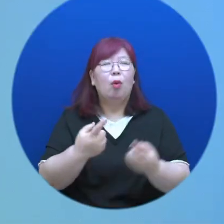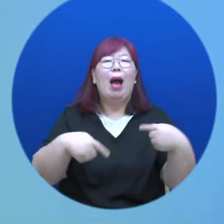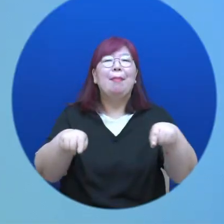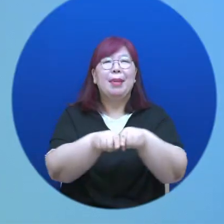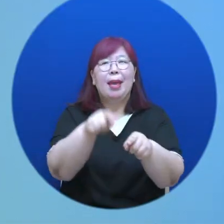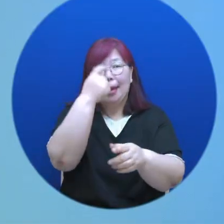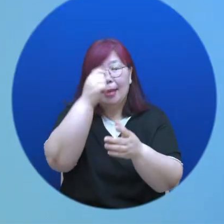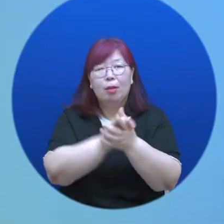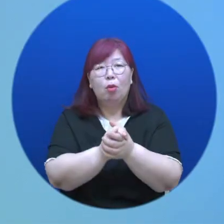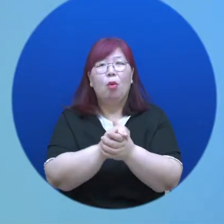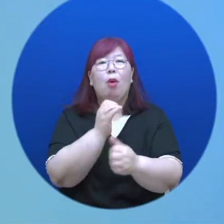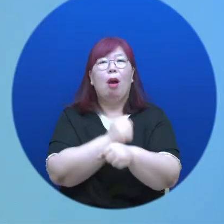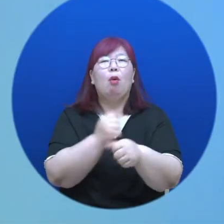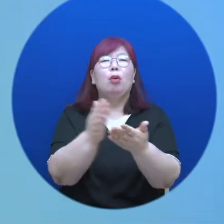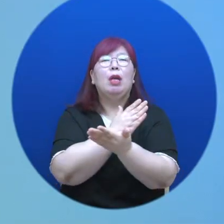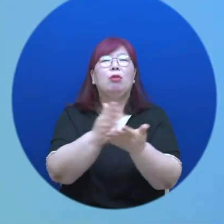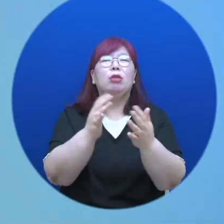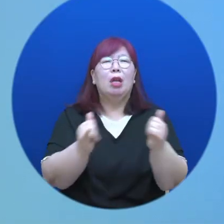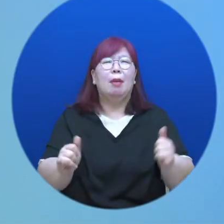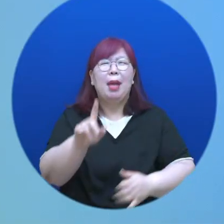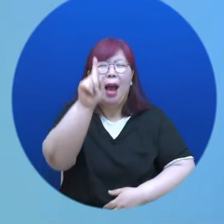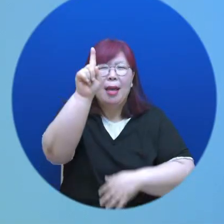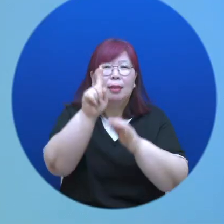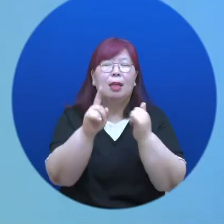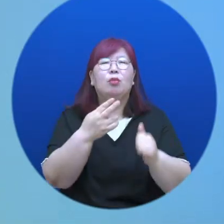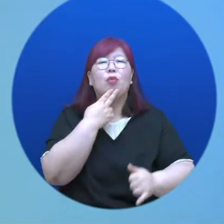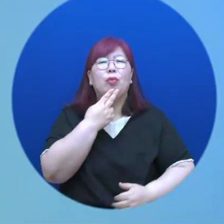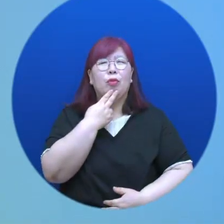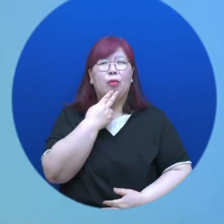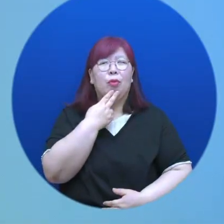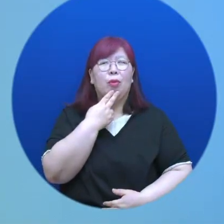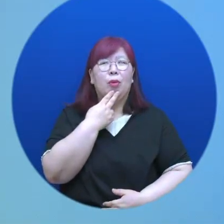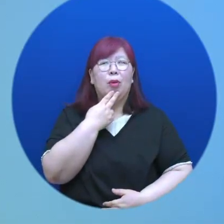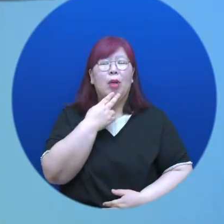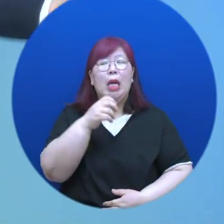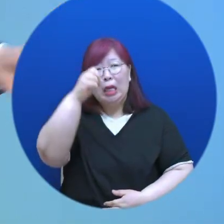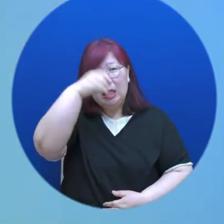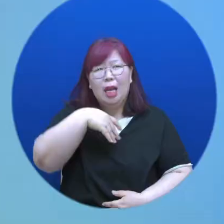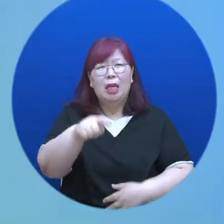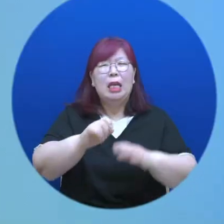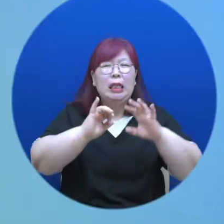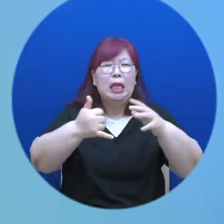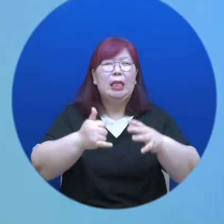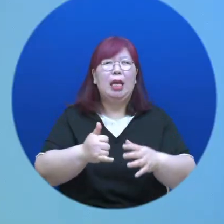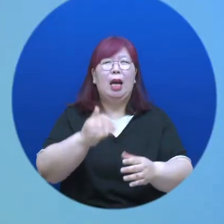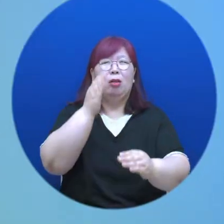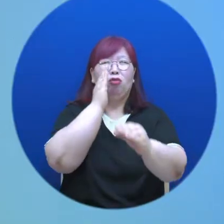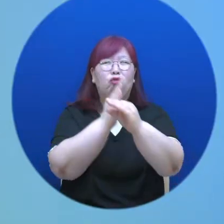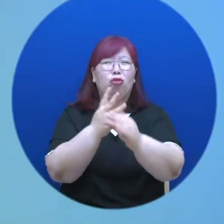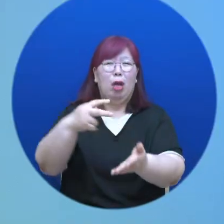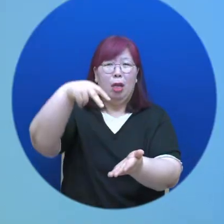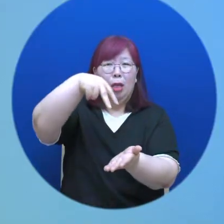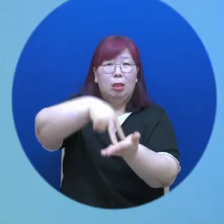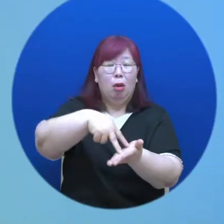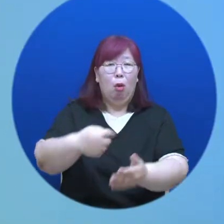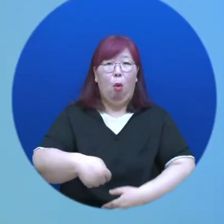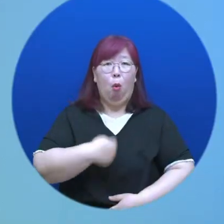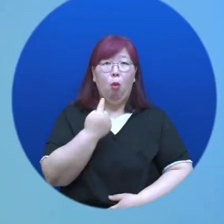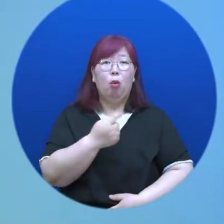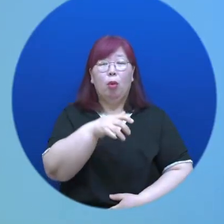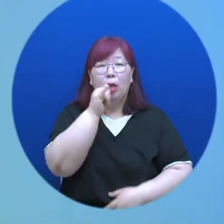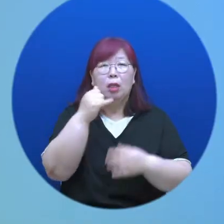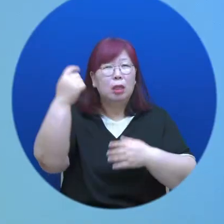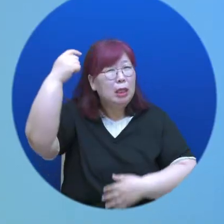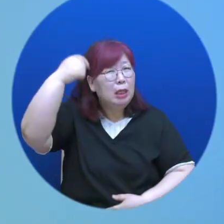기도하고 나눌 사람이 한 사람도 없어요. 그냥 이 세상 한복판에 홀로 던져진 것 같은